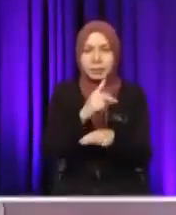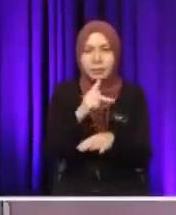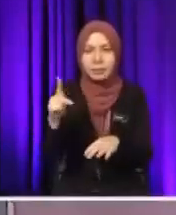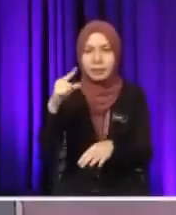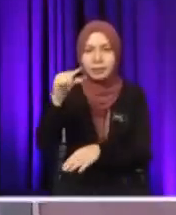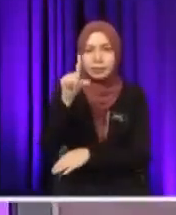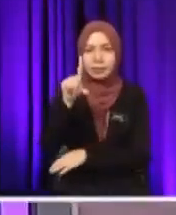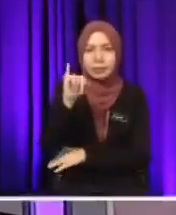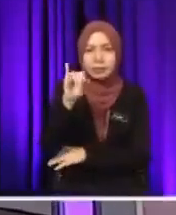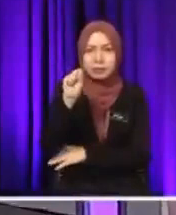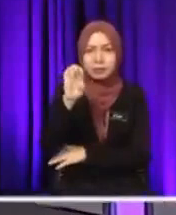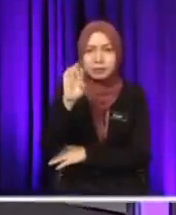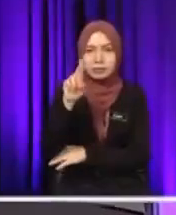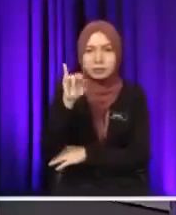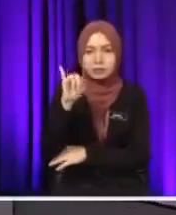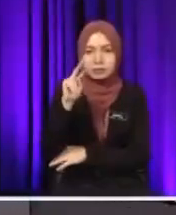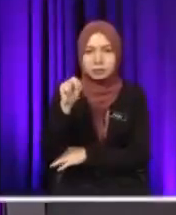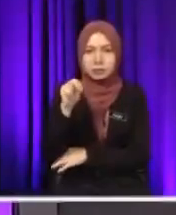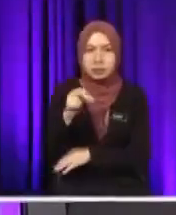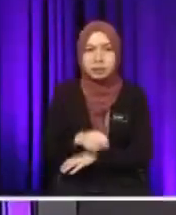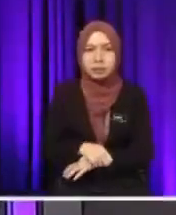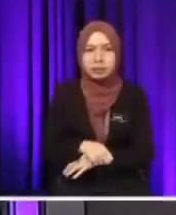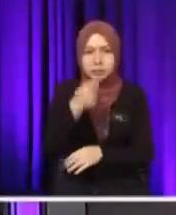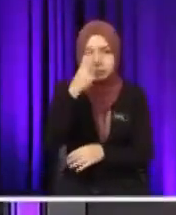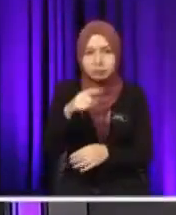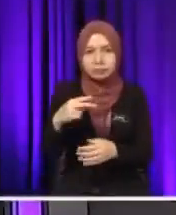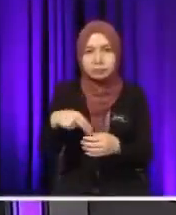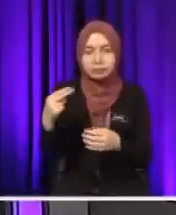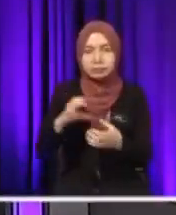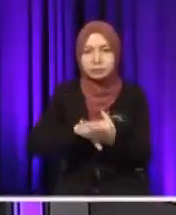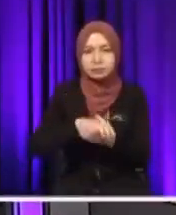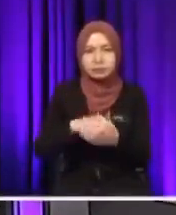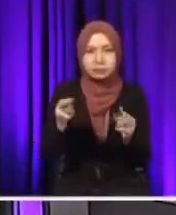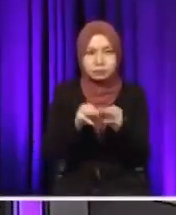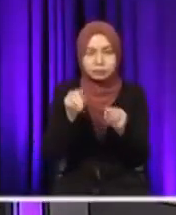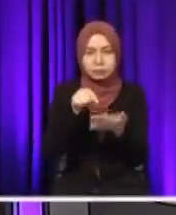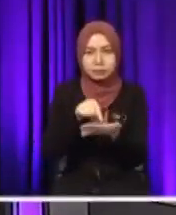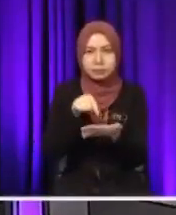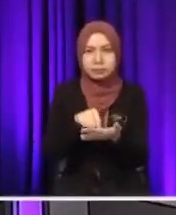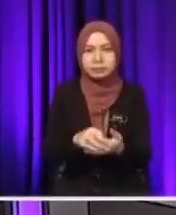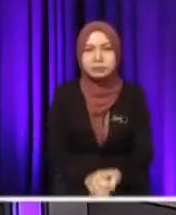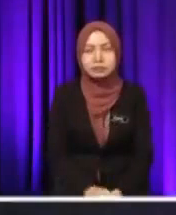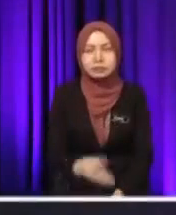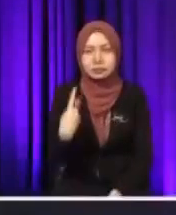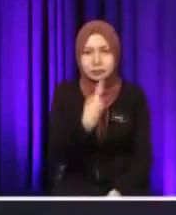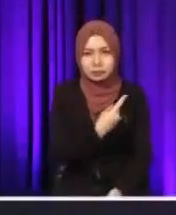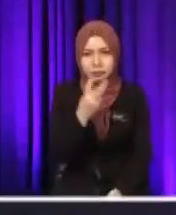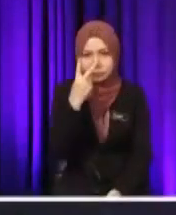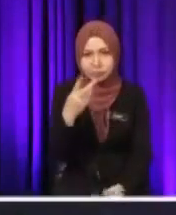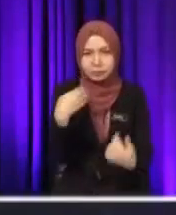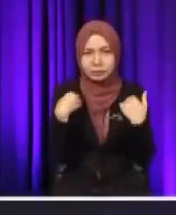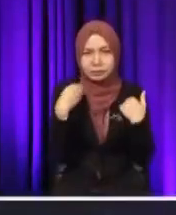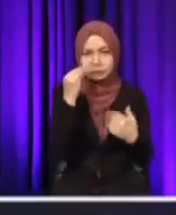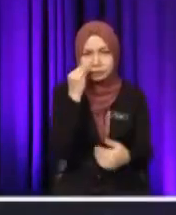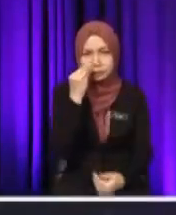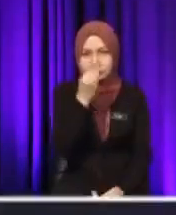sabun seperti ini. Mungkin ada nampak ada kelainan, ada bunga-bunga